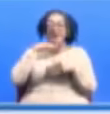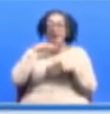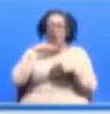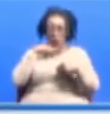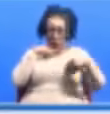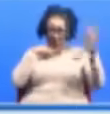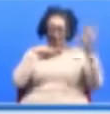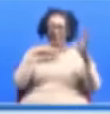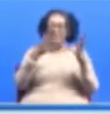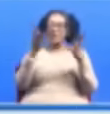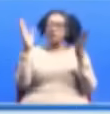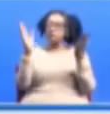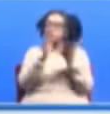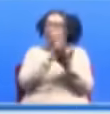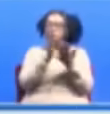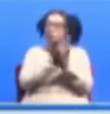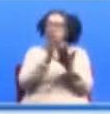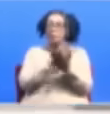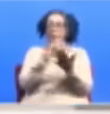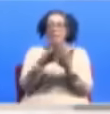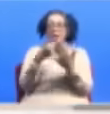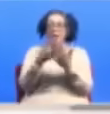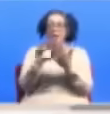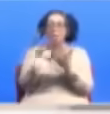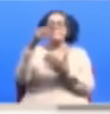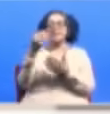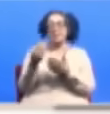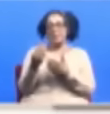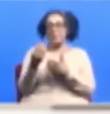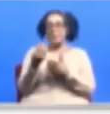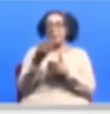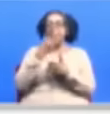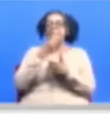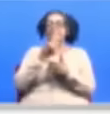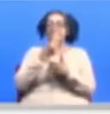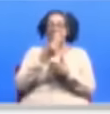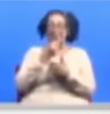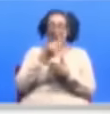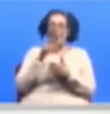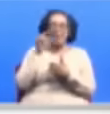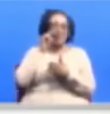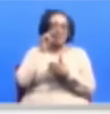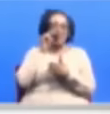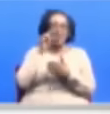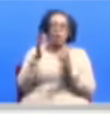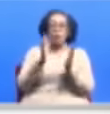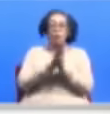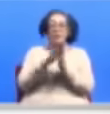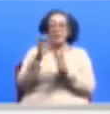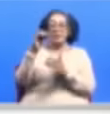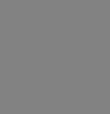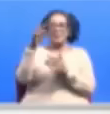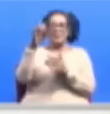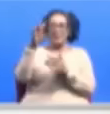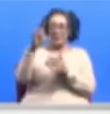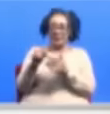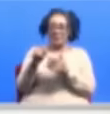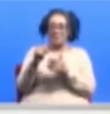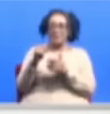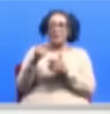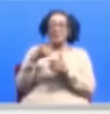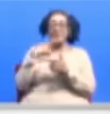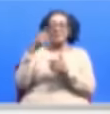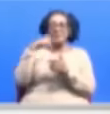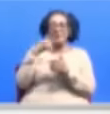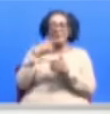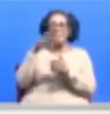M-Pesa, wanachukua pesa zako zote ziko kwa M-Pesa wanakula. Mwanamume huyo, raia wa Nigeria, pamoja na Stella wamemtambua